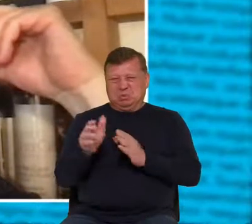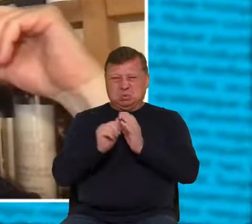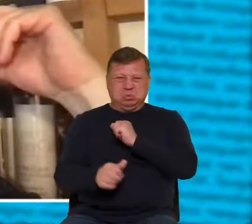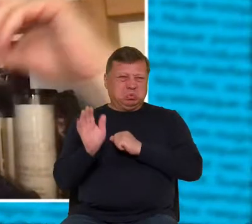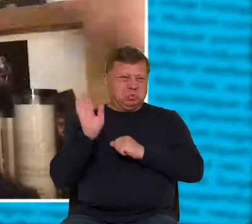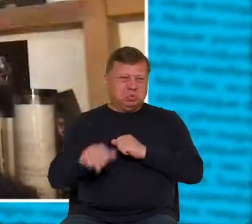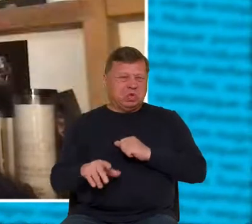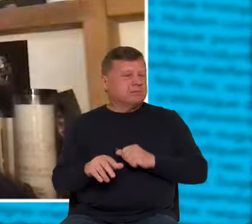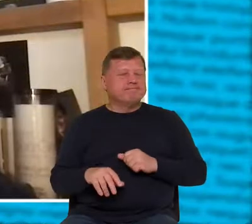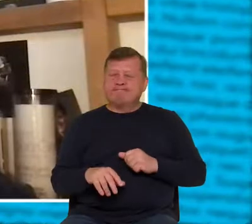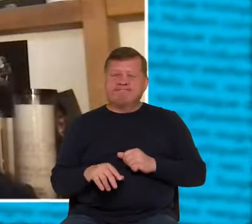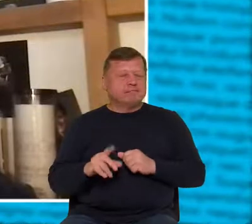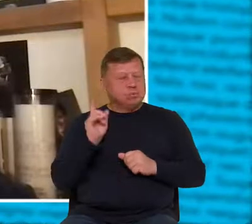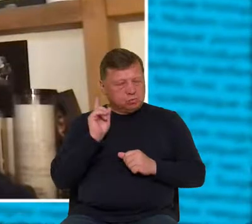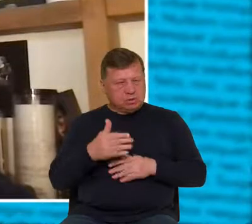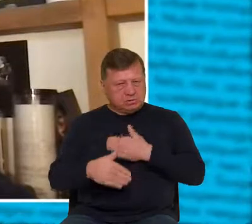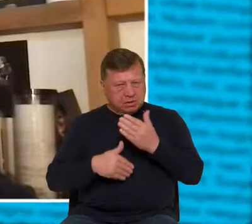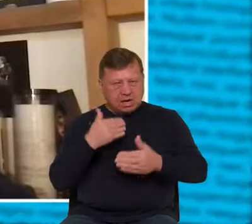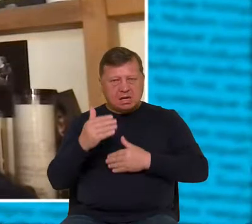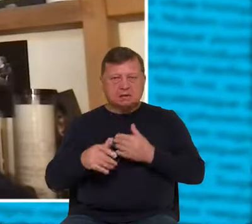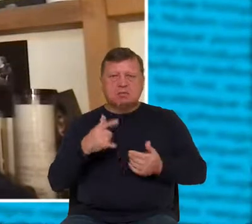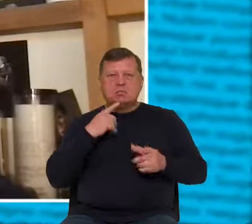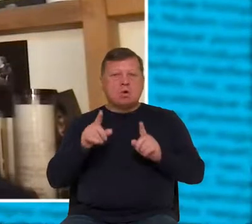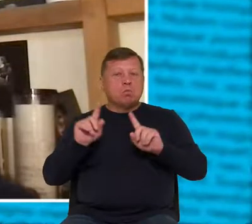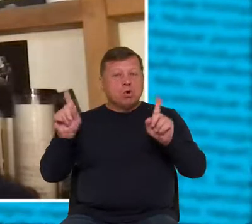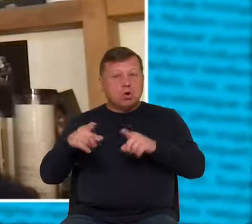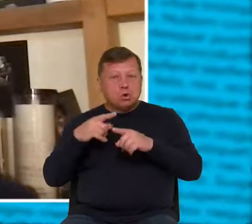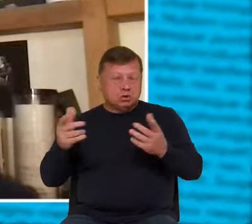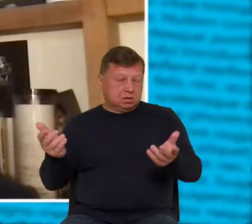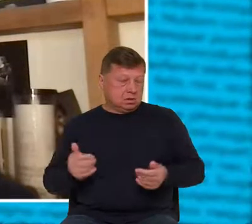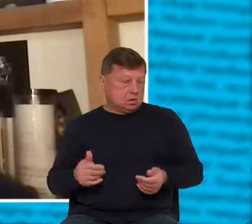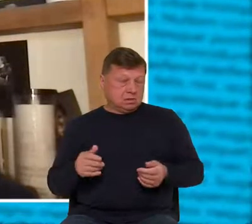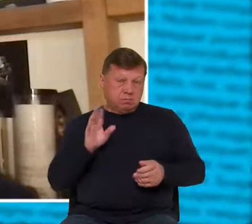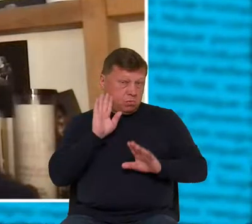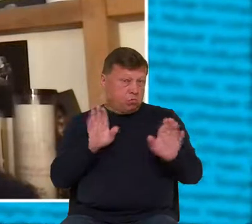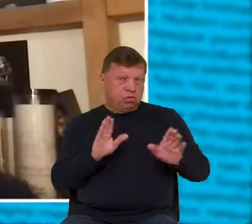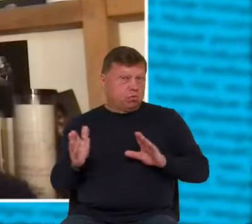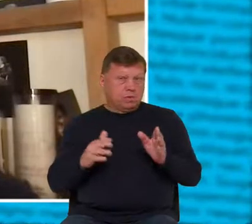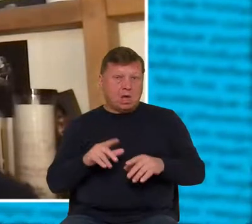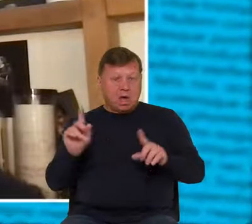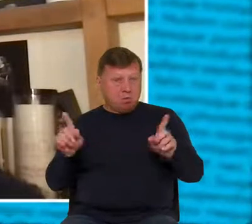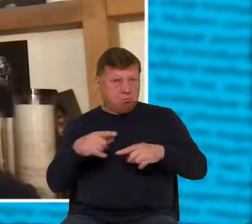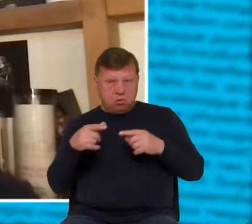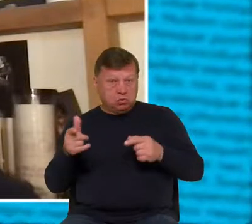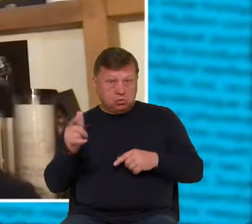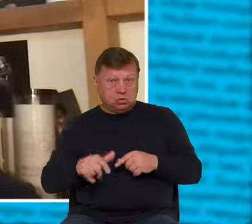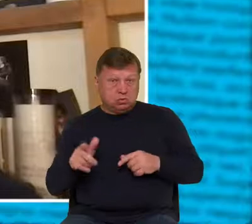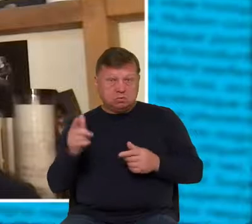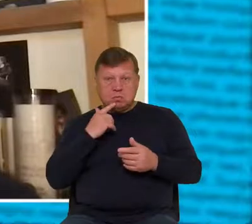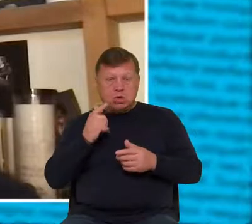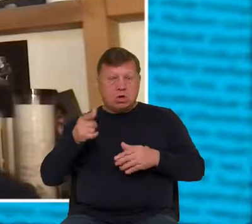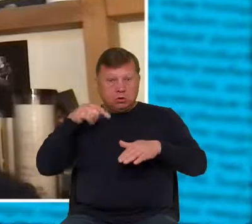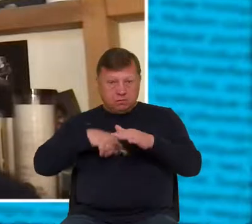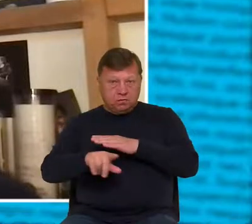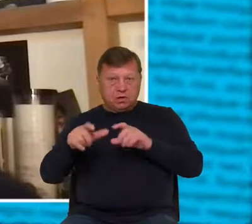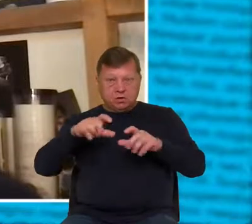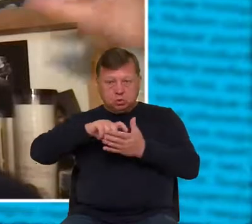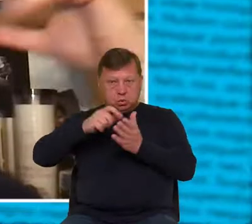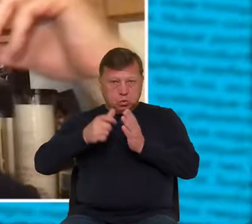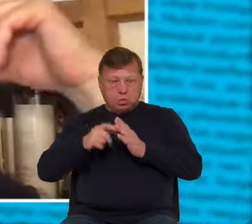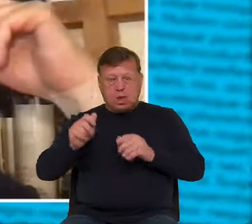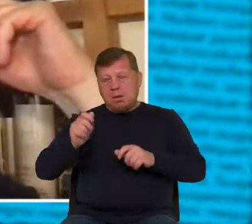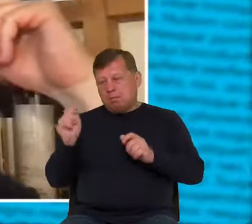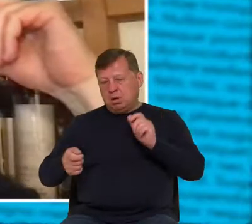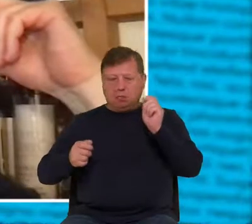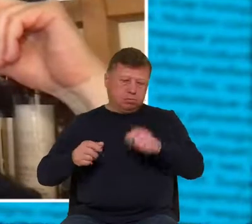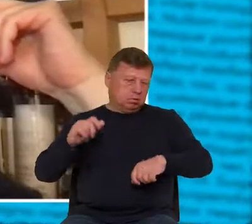Ale musimy pracować nad muzyką, pracować ciężko, tak jak muzyk. Czy muzycy nie wchodzą do studia, nie zaczynają po prostu sobie brzdąkać, a